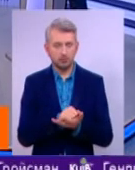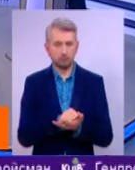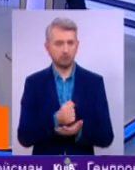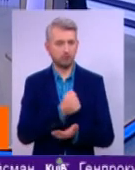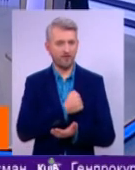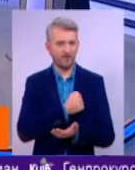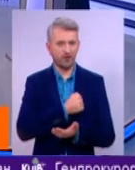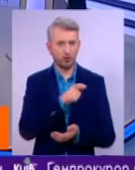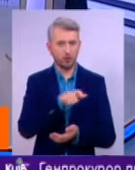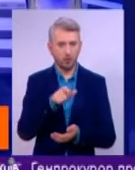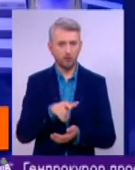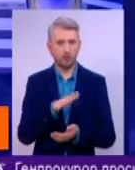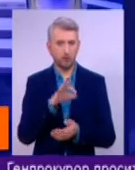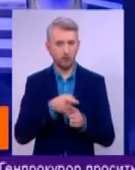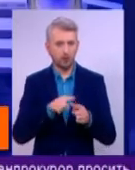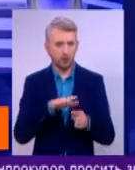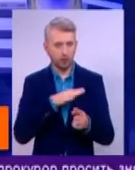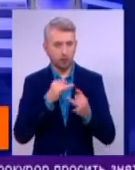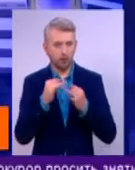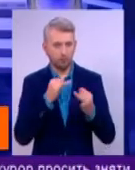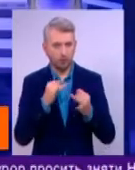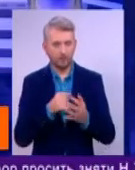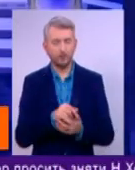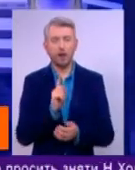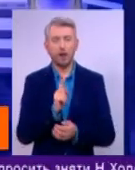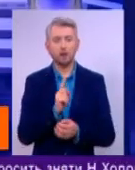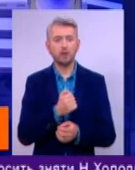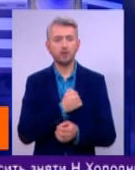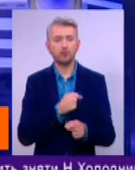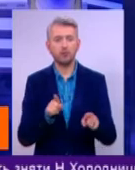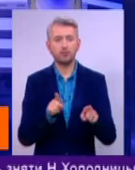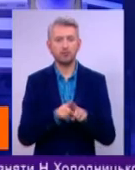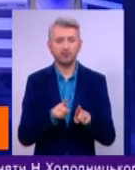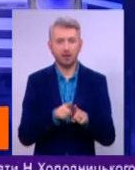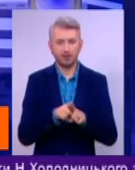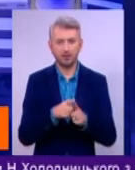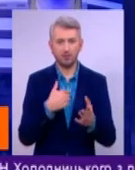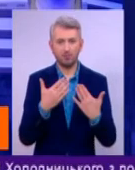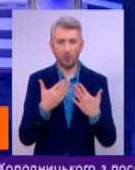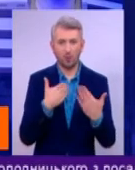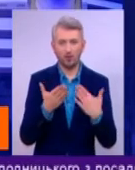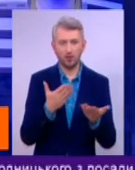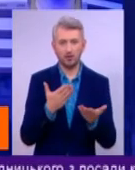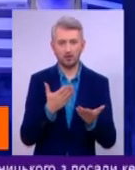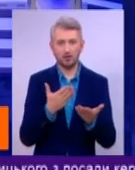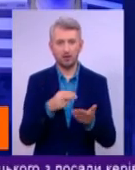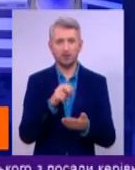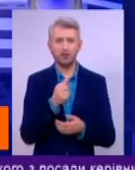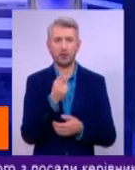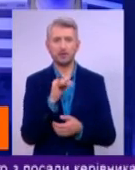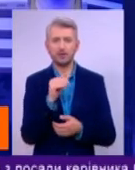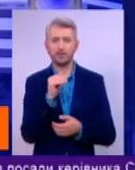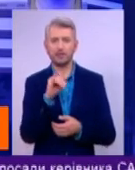те, мабуть, і була розмова. Але, на жаль, такі пацифістські підходи загальні в